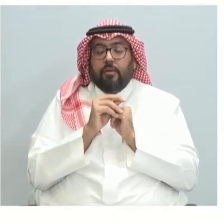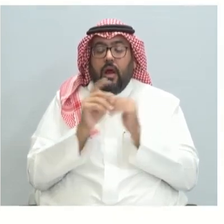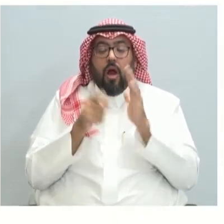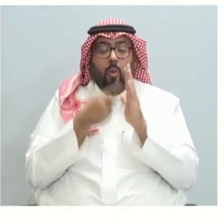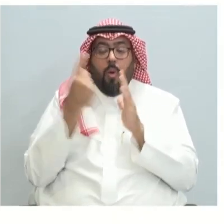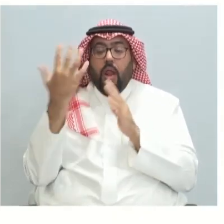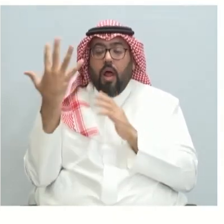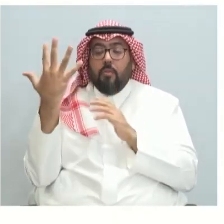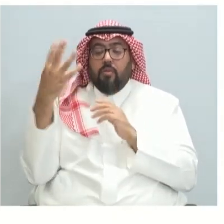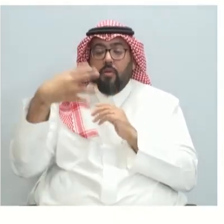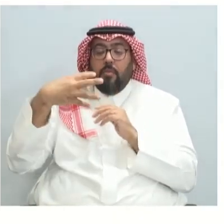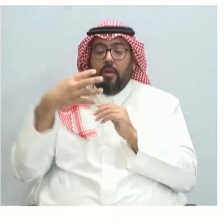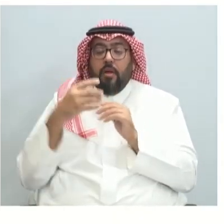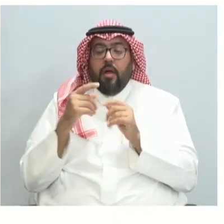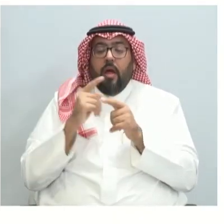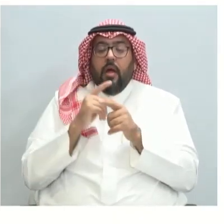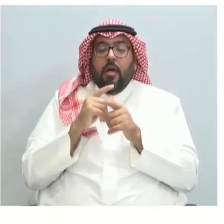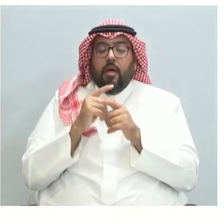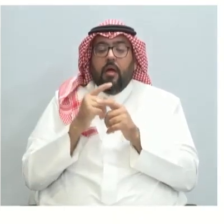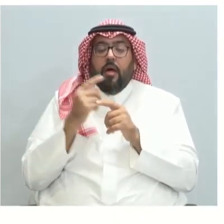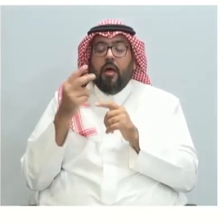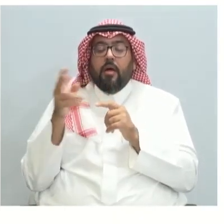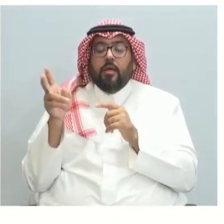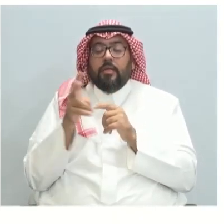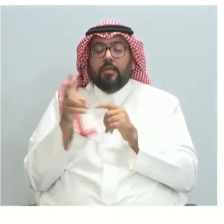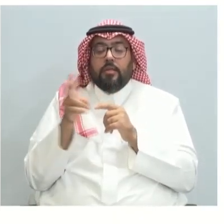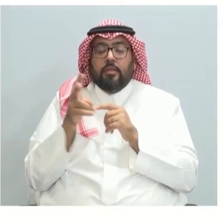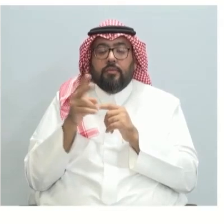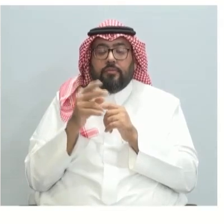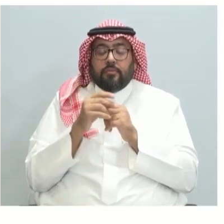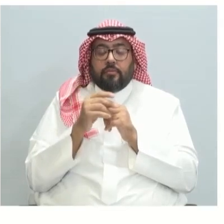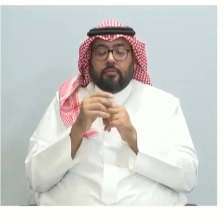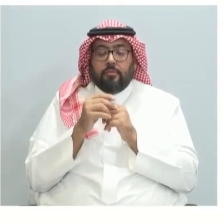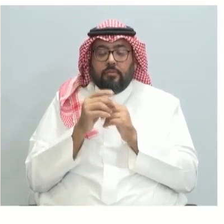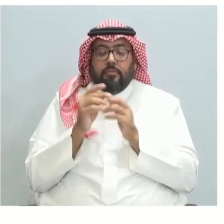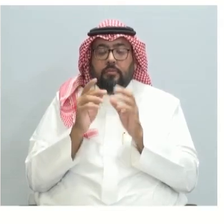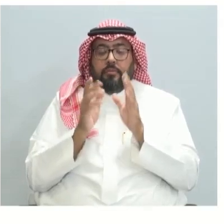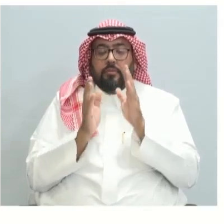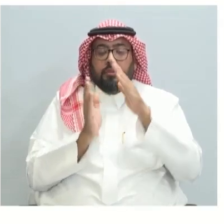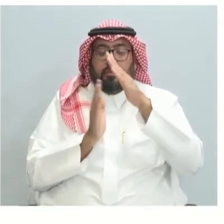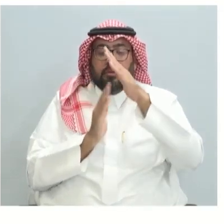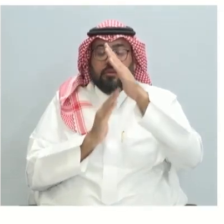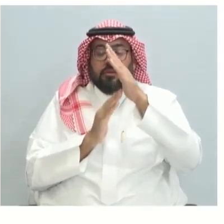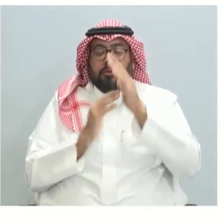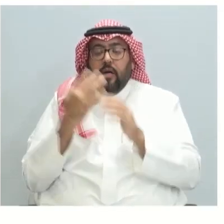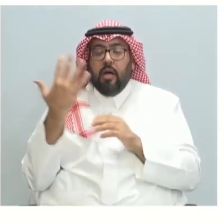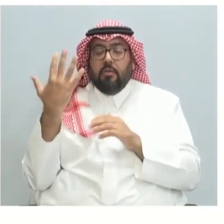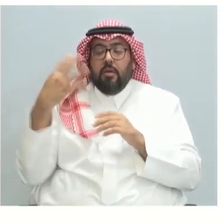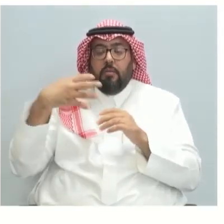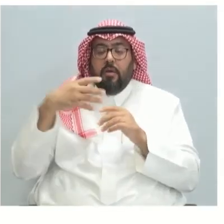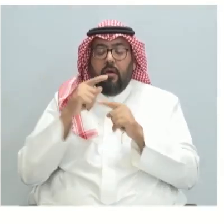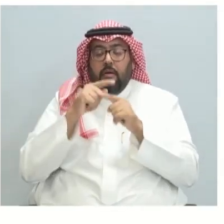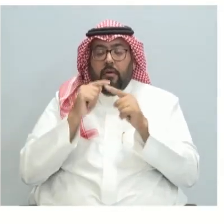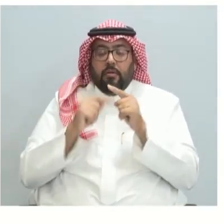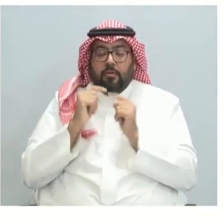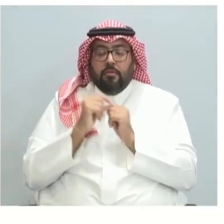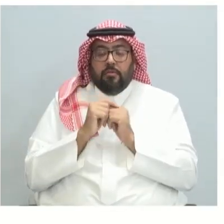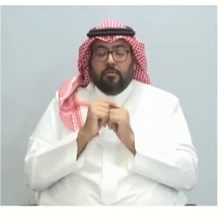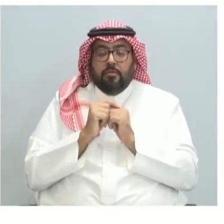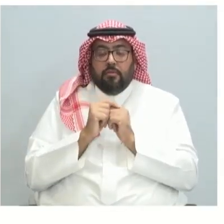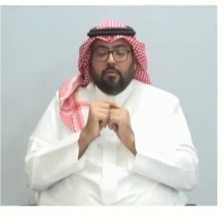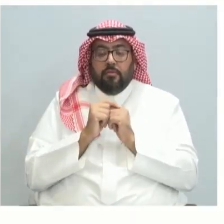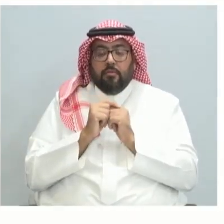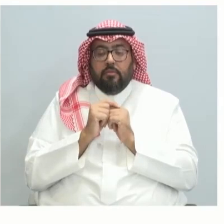اولا 45% من 300 وهي تمثل من الخضار الجزر 45% من 360